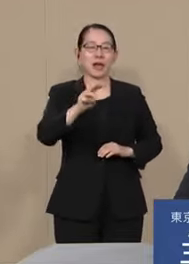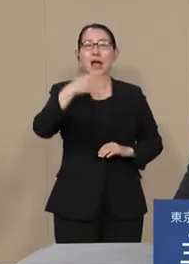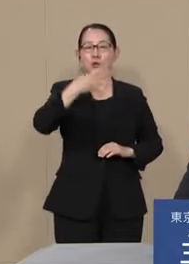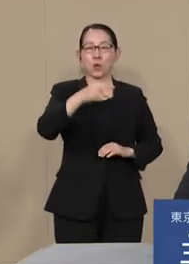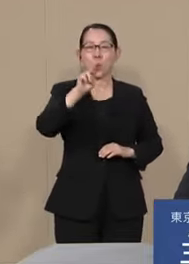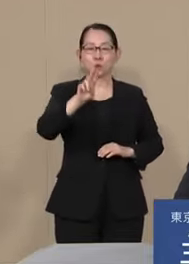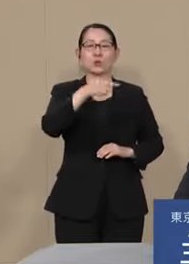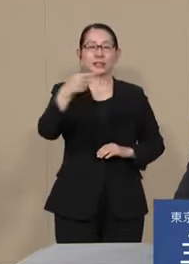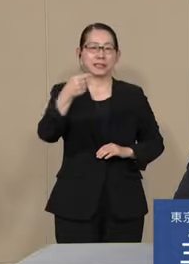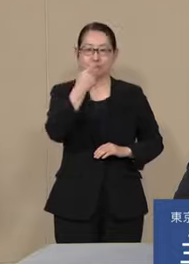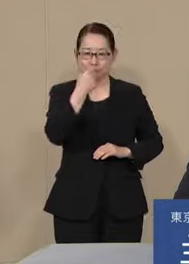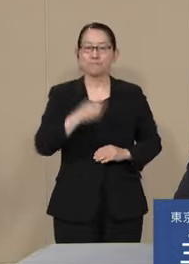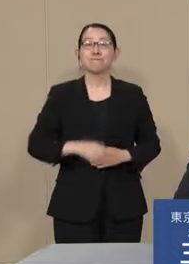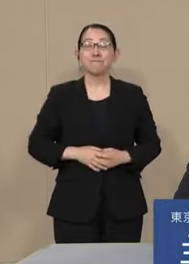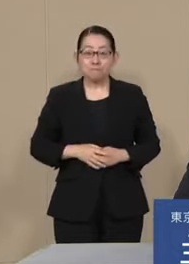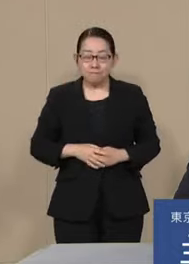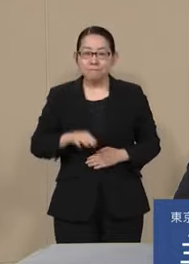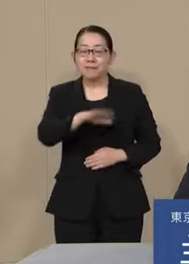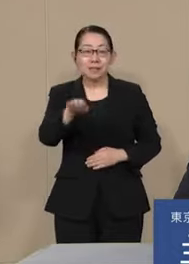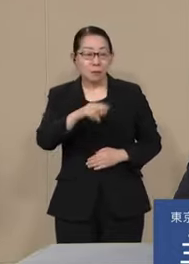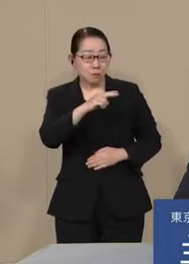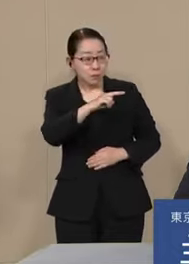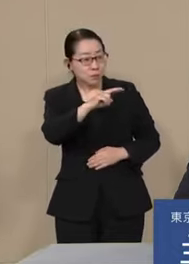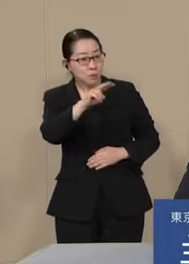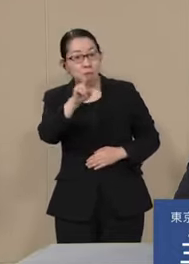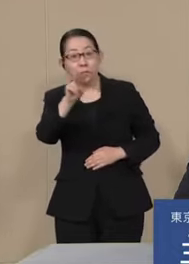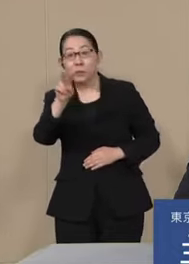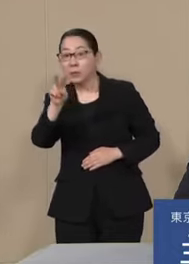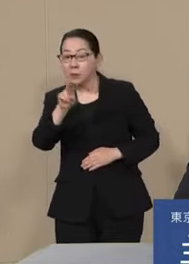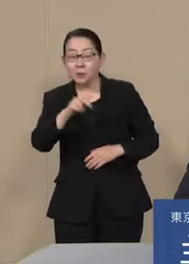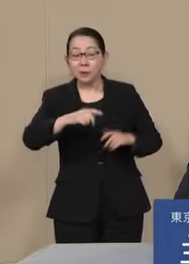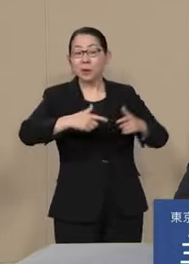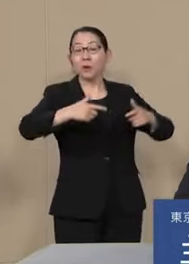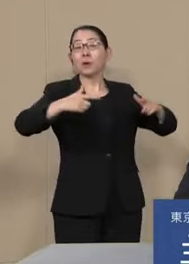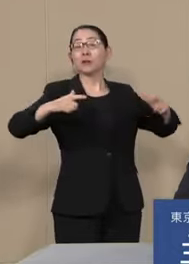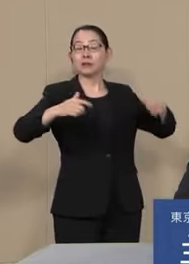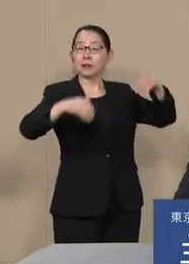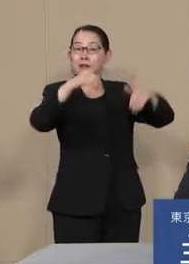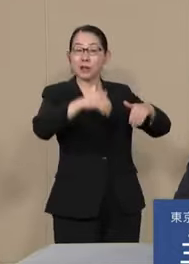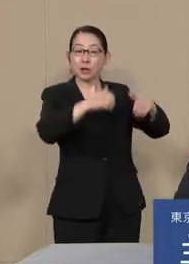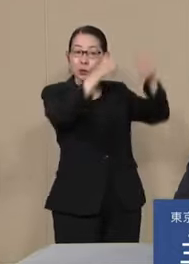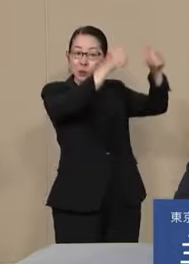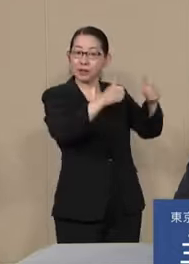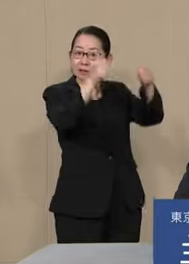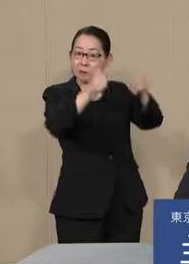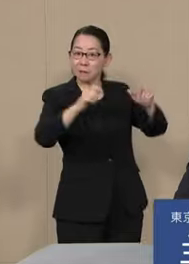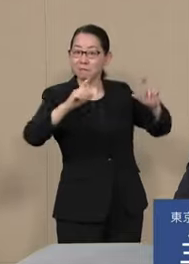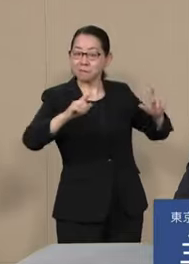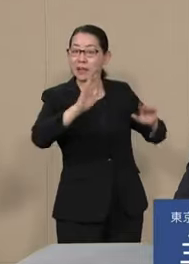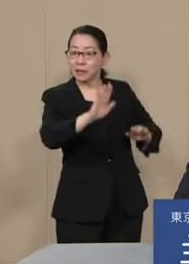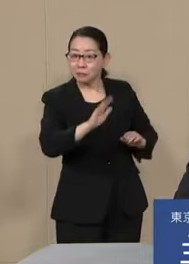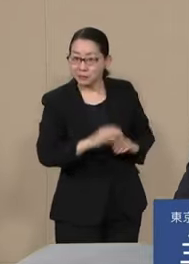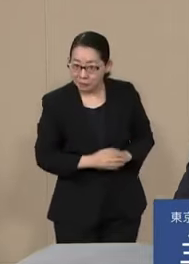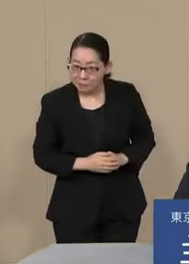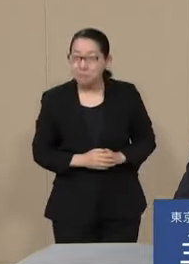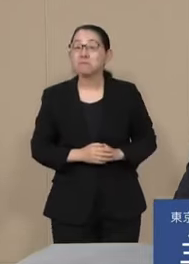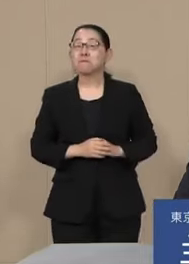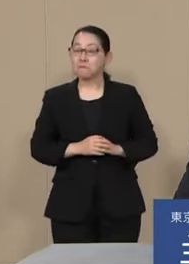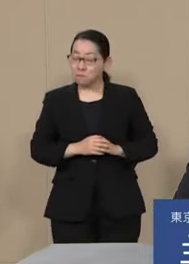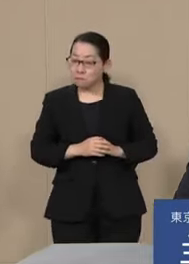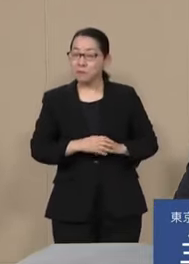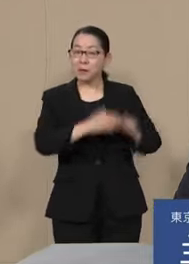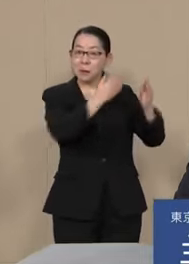ですまず周りを見渡せば大きな選挙掲示板が当ってますねよく見ていただくと同じポスターが